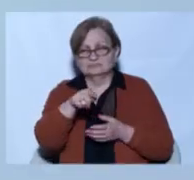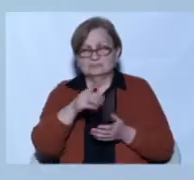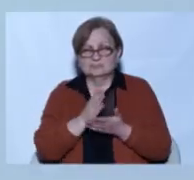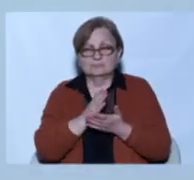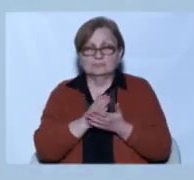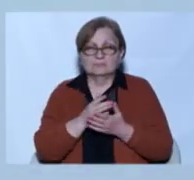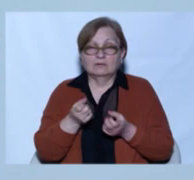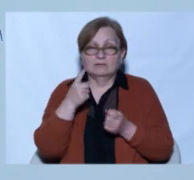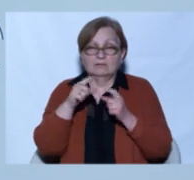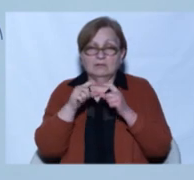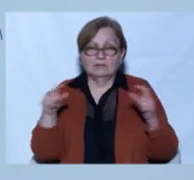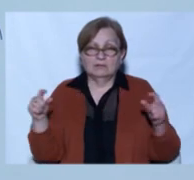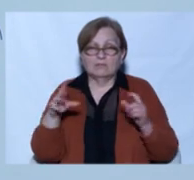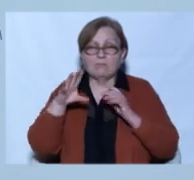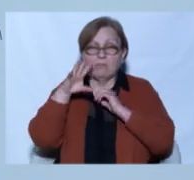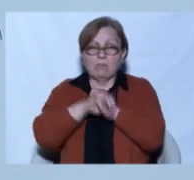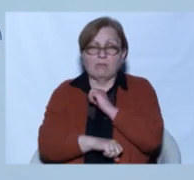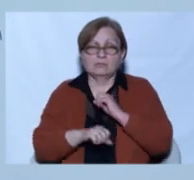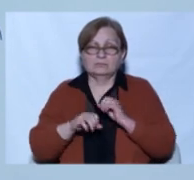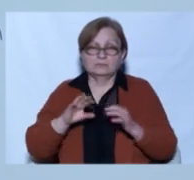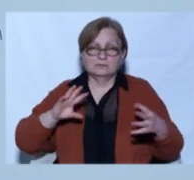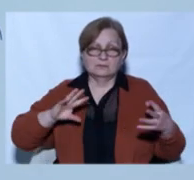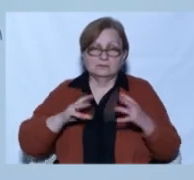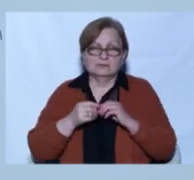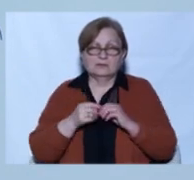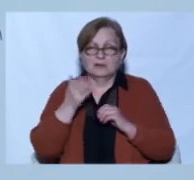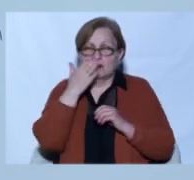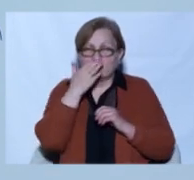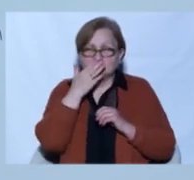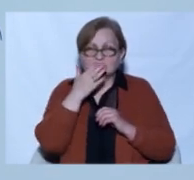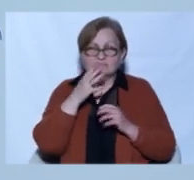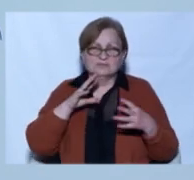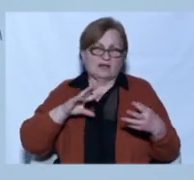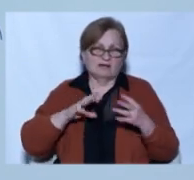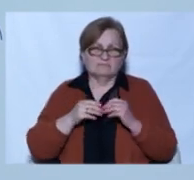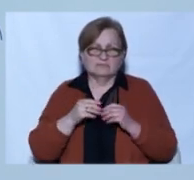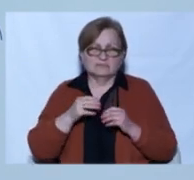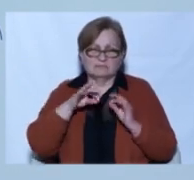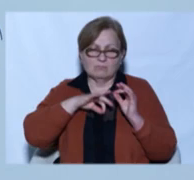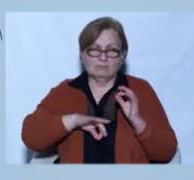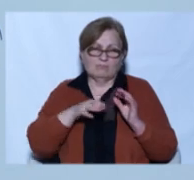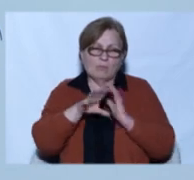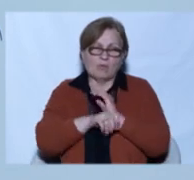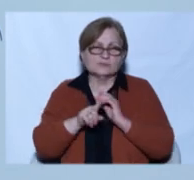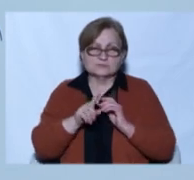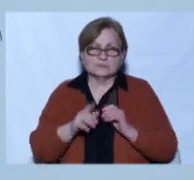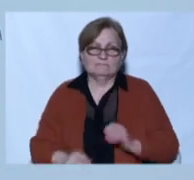ფრაზები აღმოჩნდა და ეს შეჯამების სახით, გაკვეთილის შესაჯამებლადაც გამოგვადგება.